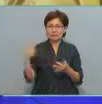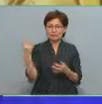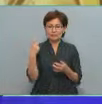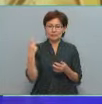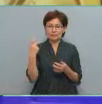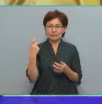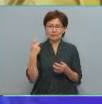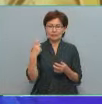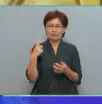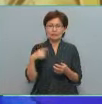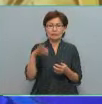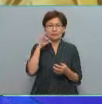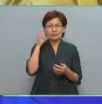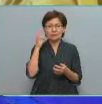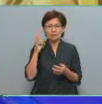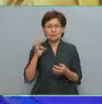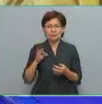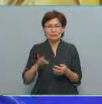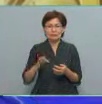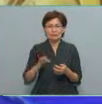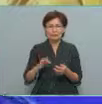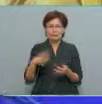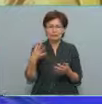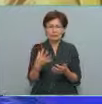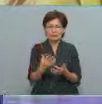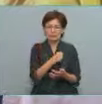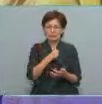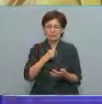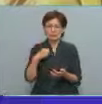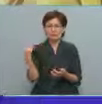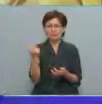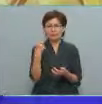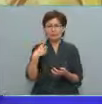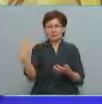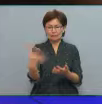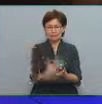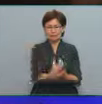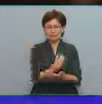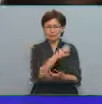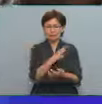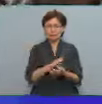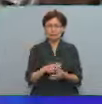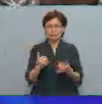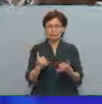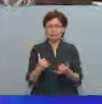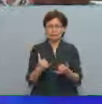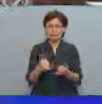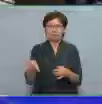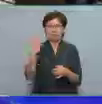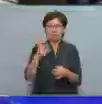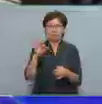күзде жиын терім уақытында жылдық азығын еселеп еңсеріп алды. Сондықтан да күздің бел ортасы қазан молшылық айы